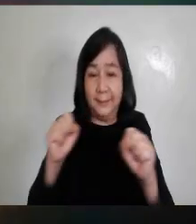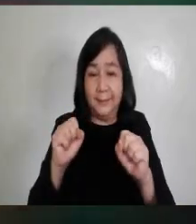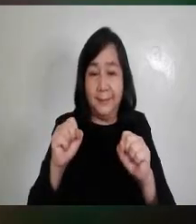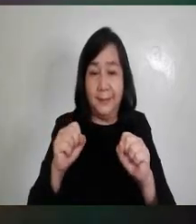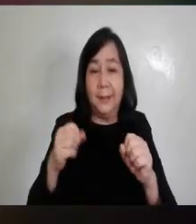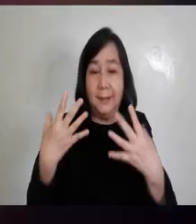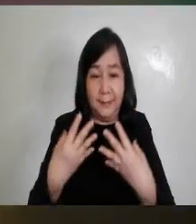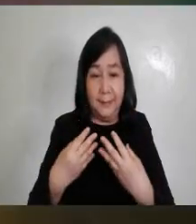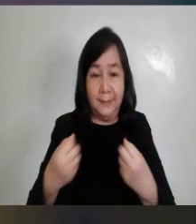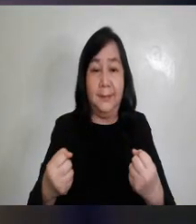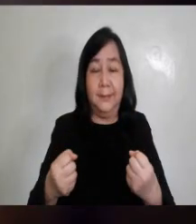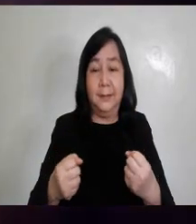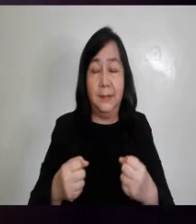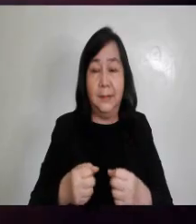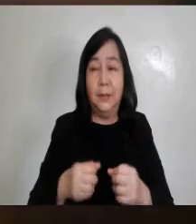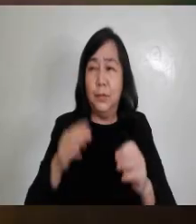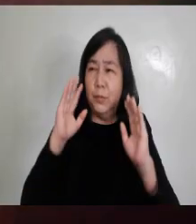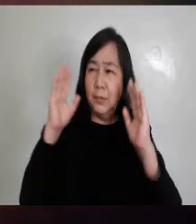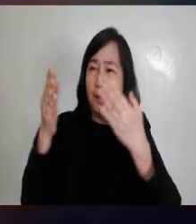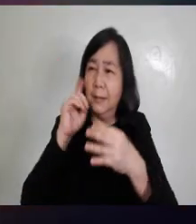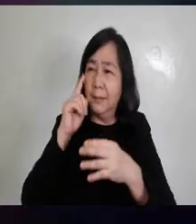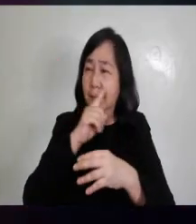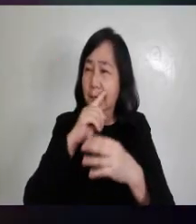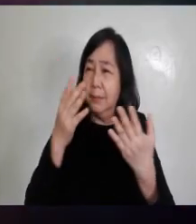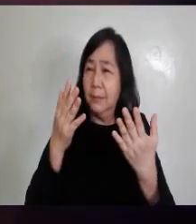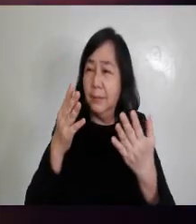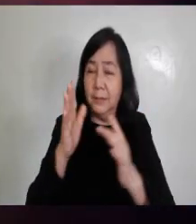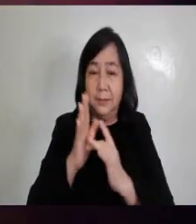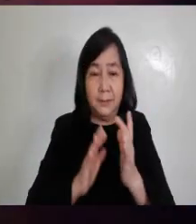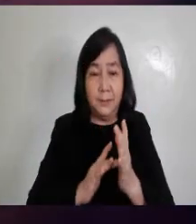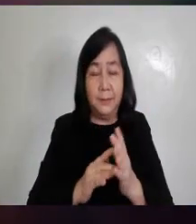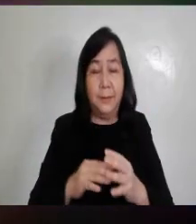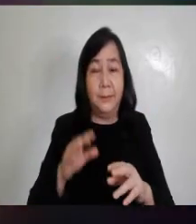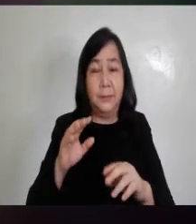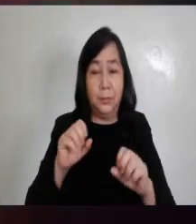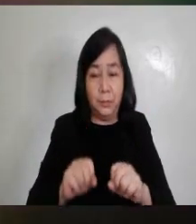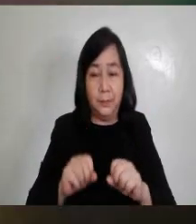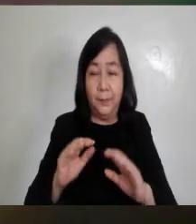kaligtasan at kagalingan. Ituon natin ang ating paningin kay Jesus, mga kapatid,